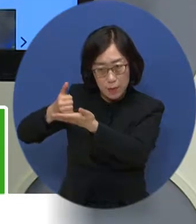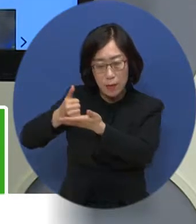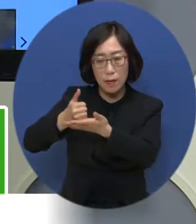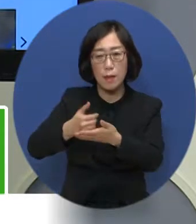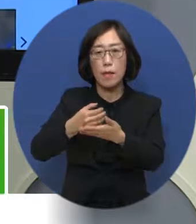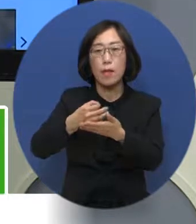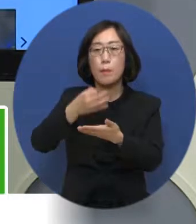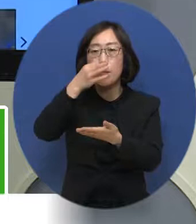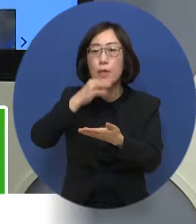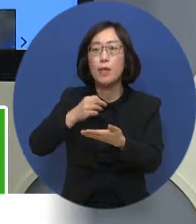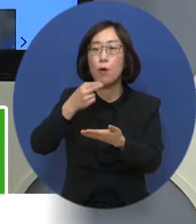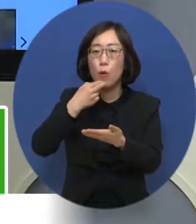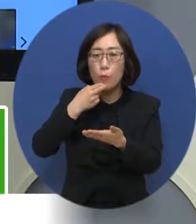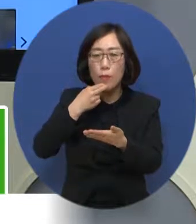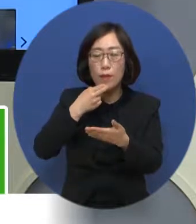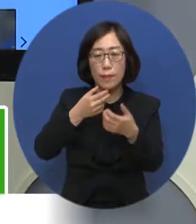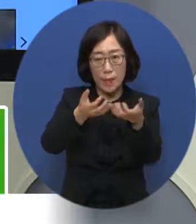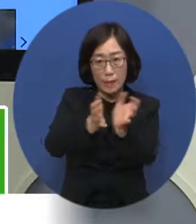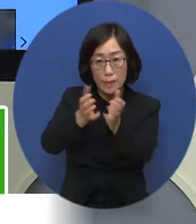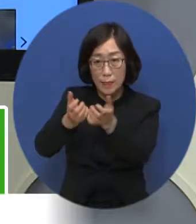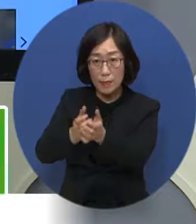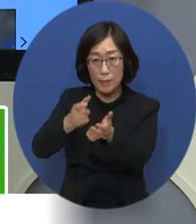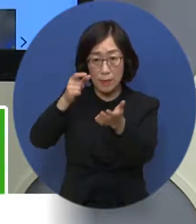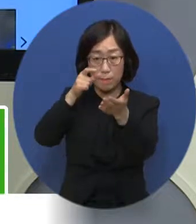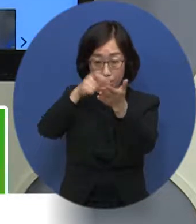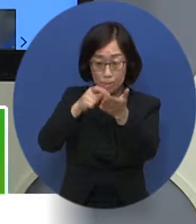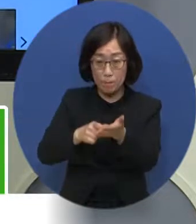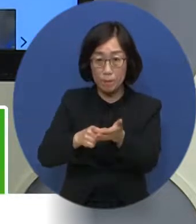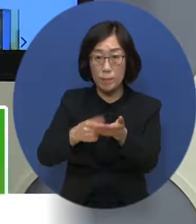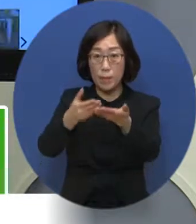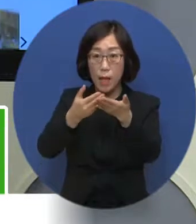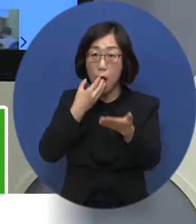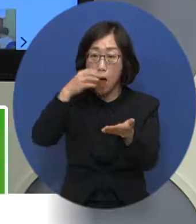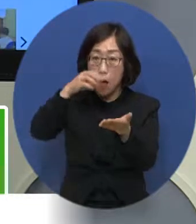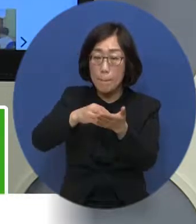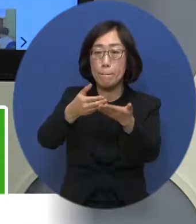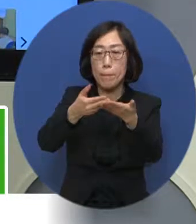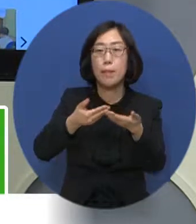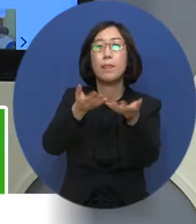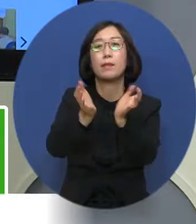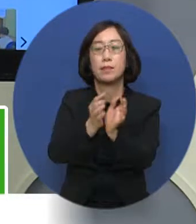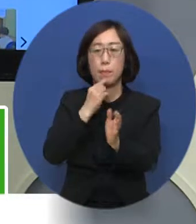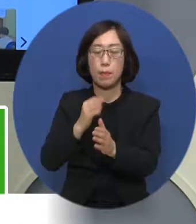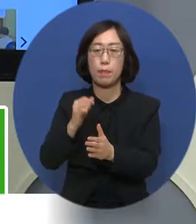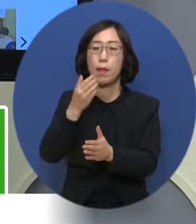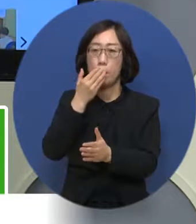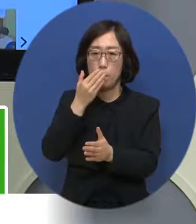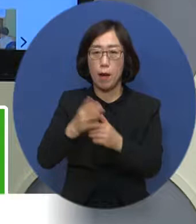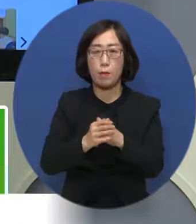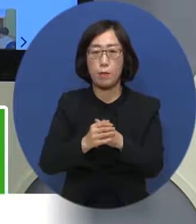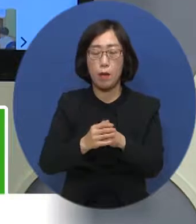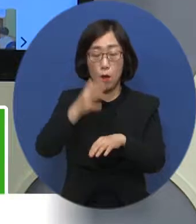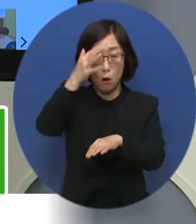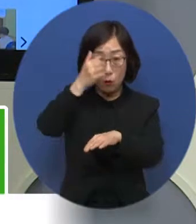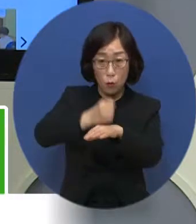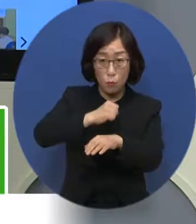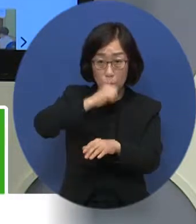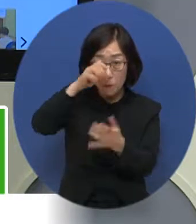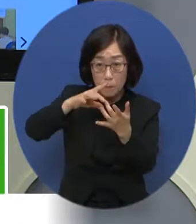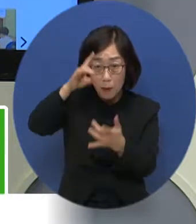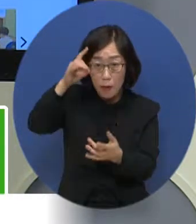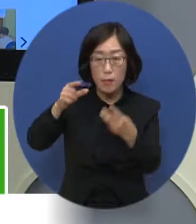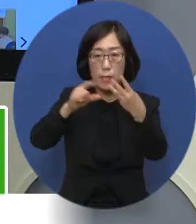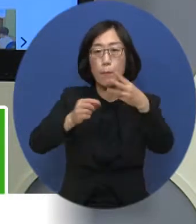에 규정된 비영리민간단체 등록증을 교부받은 단체와 가능합니다 최종 선정 결과는 오는